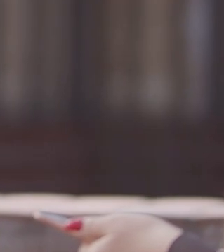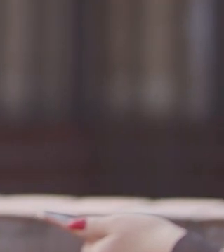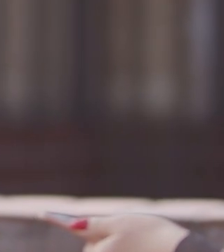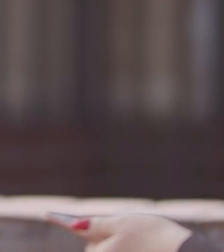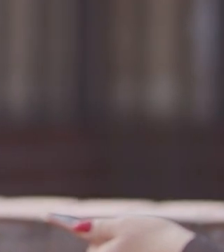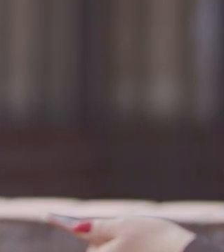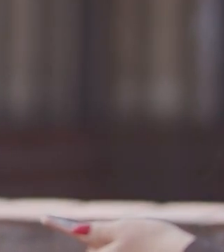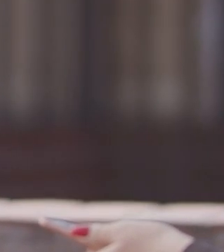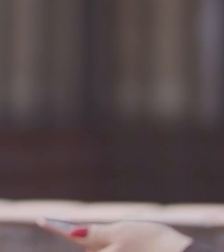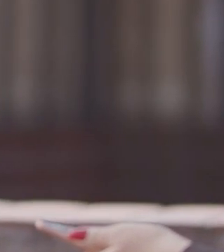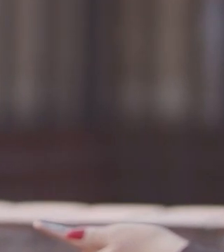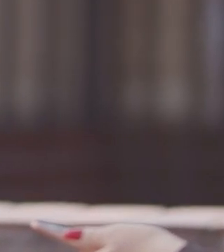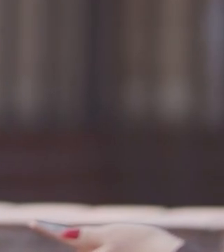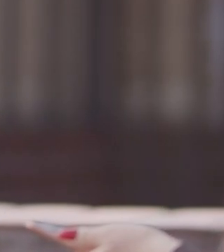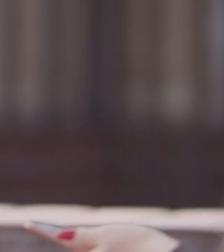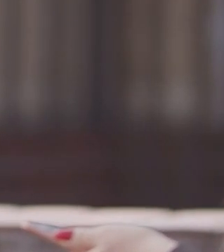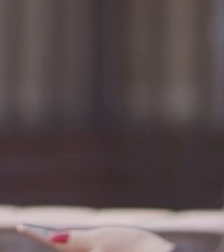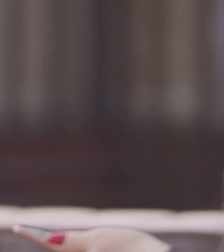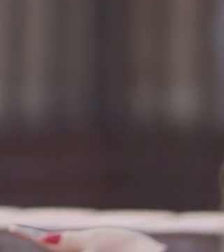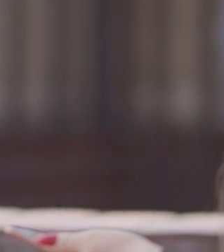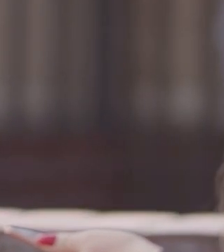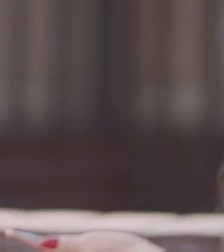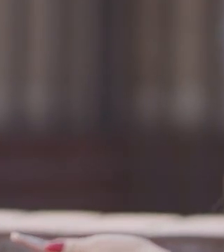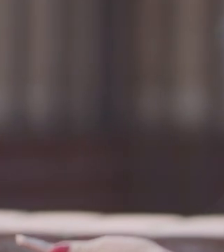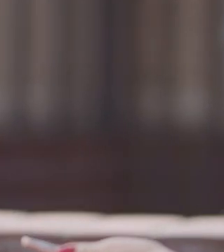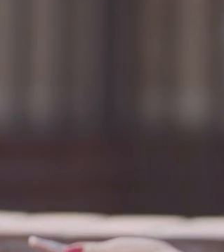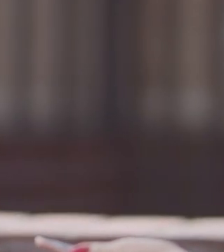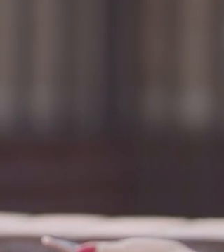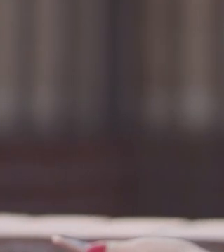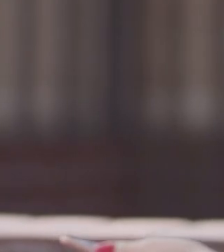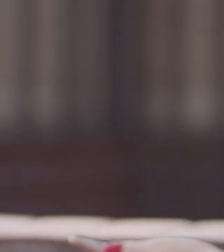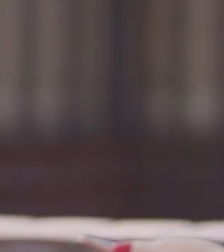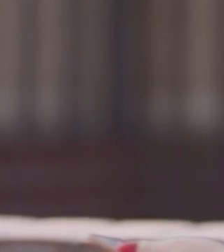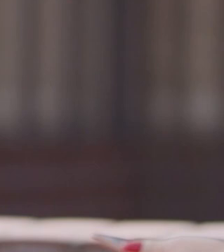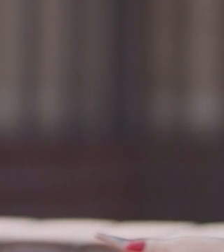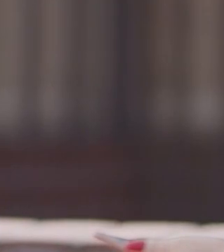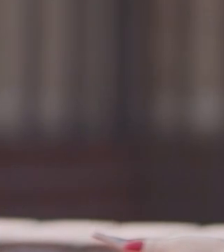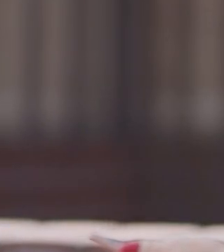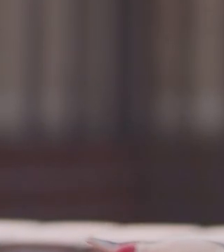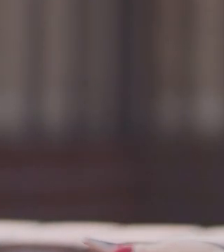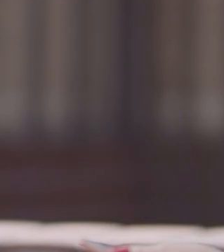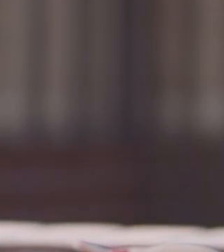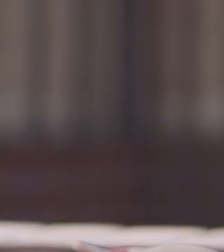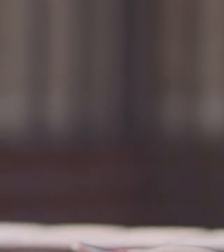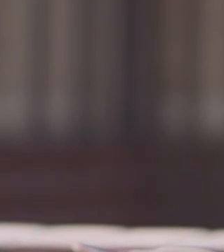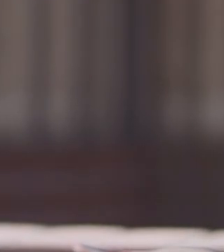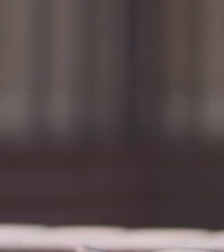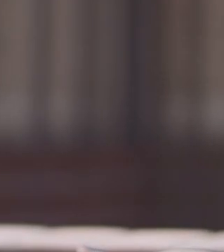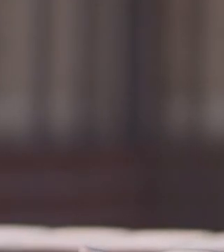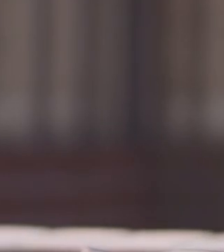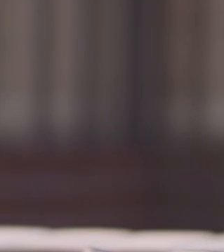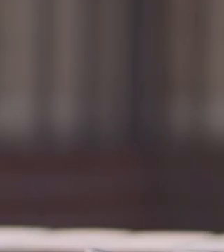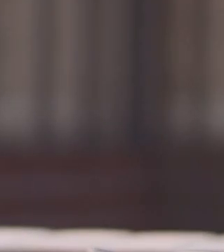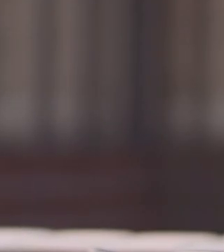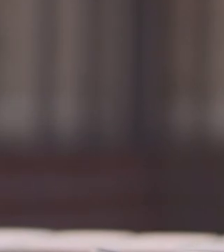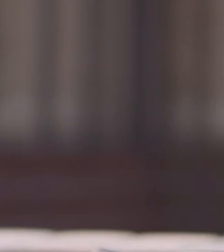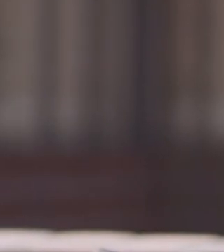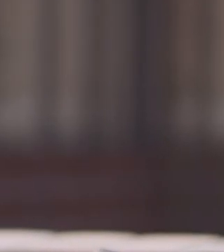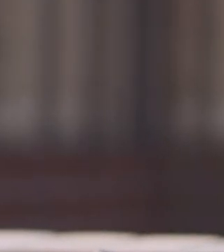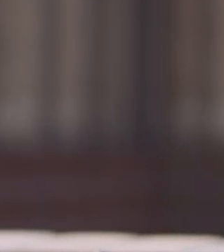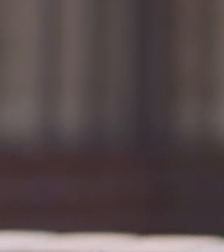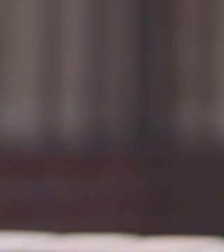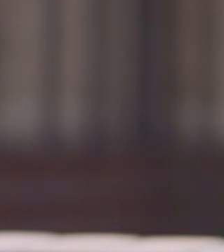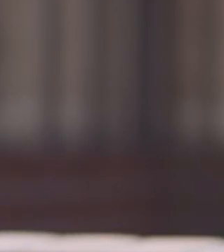naukę na uniwersytecie w roku szkolnym, kiedy również zdobyliśmy maturę, ale także musimy być laureatem